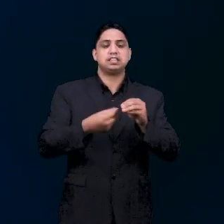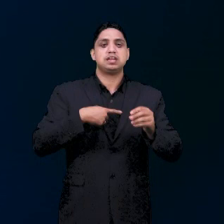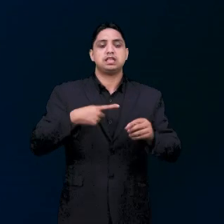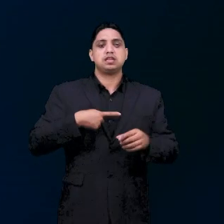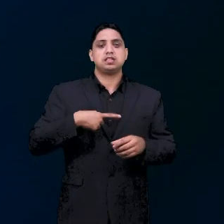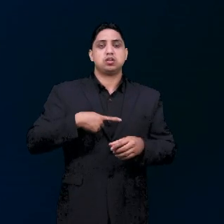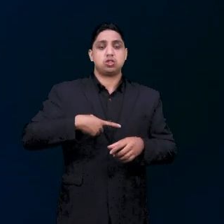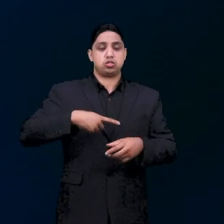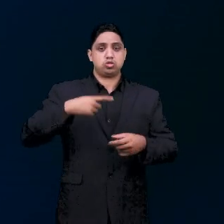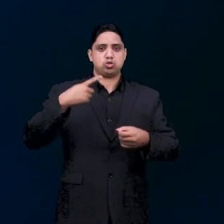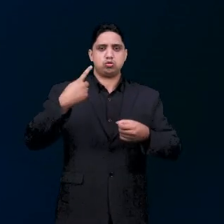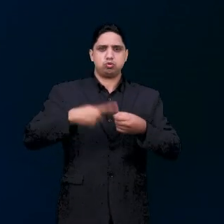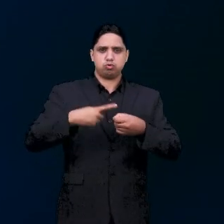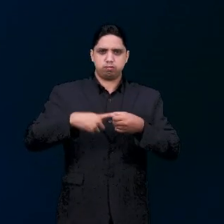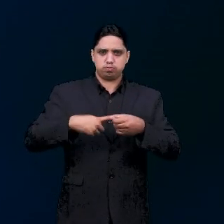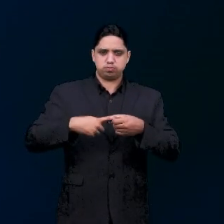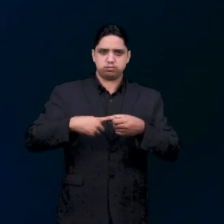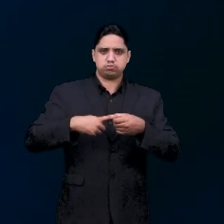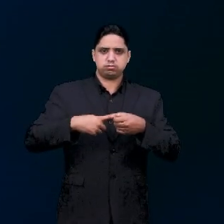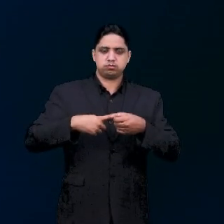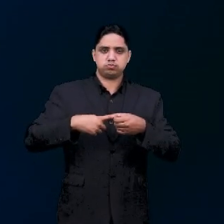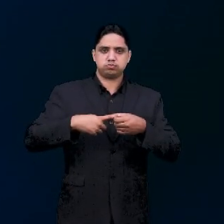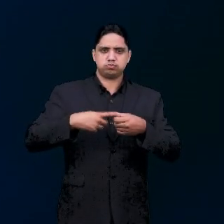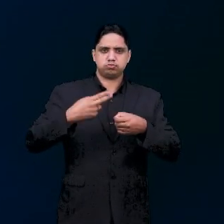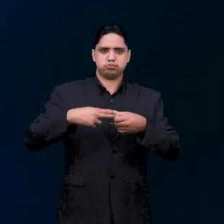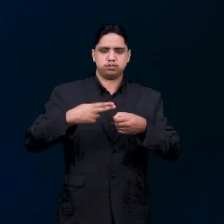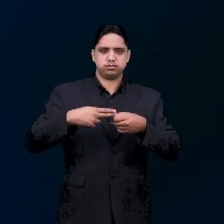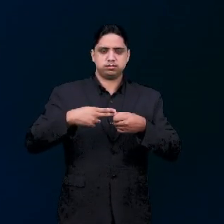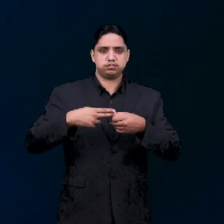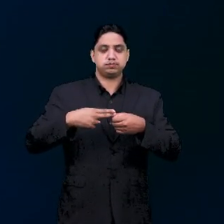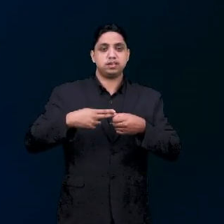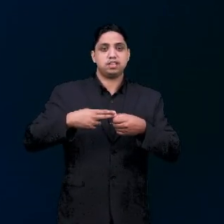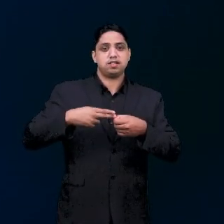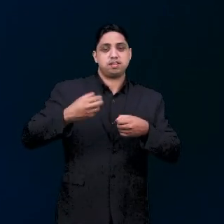en Nombre 23,